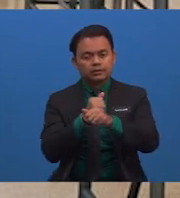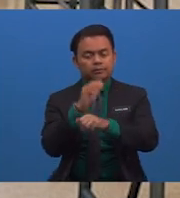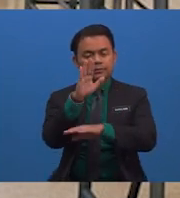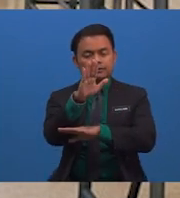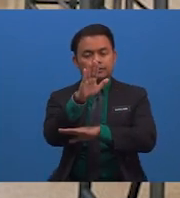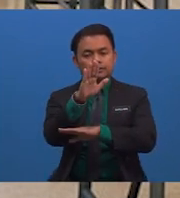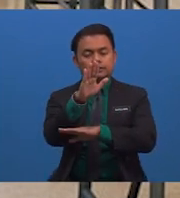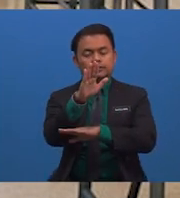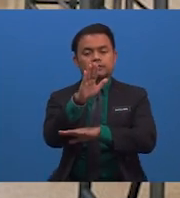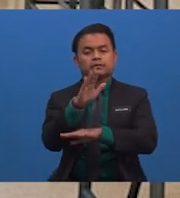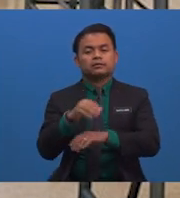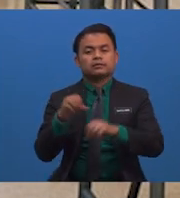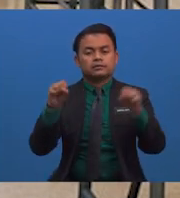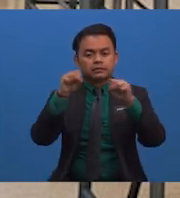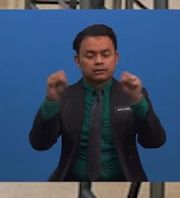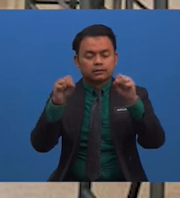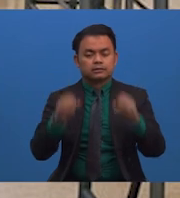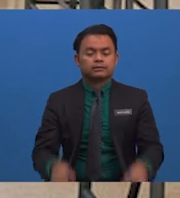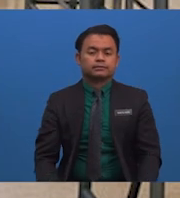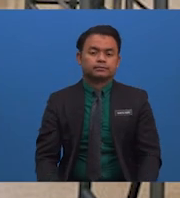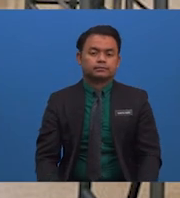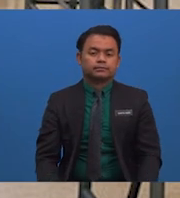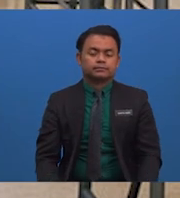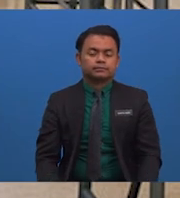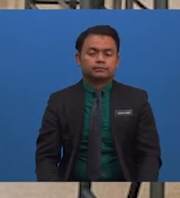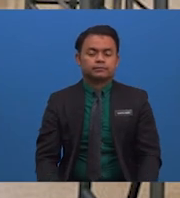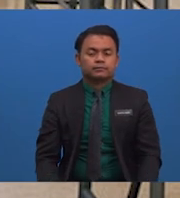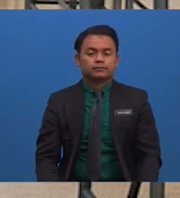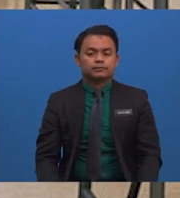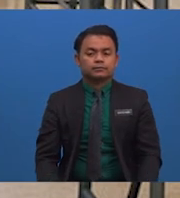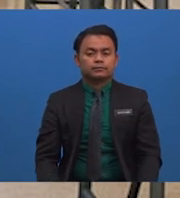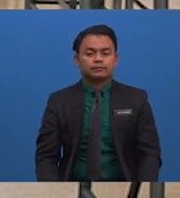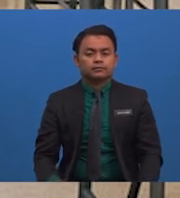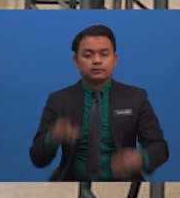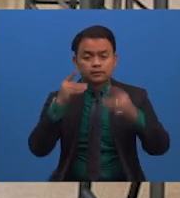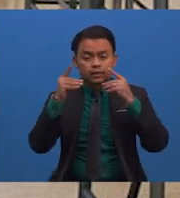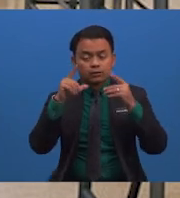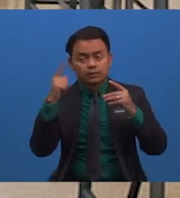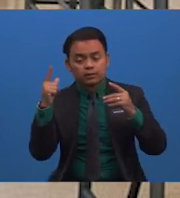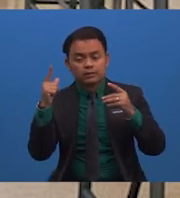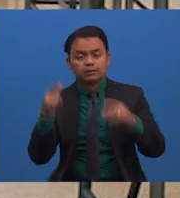Puan Bella. Puan Bella ambil berat kepada semua masalah anak-anak muridnya.